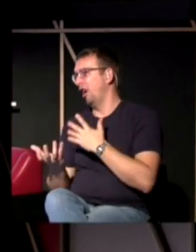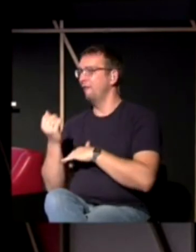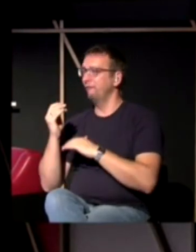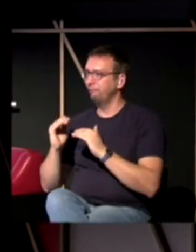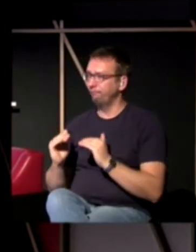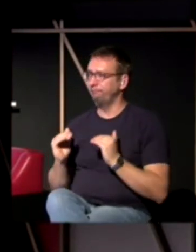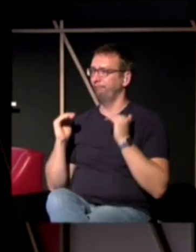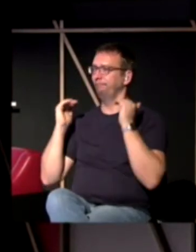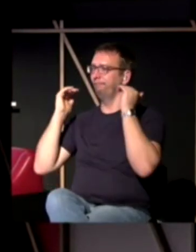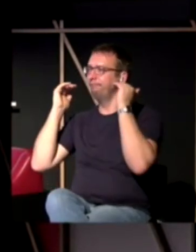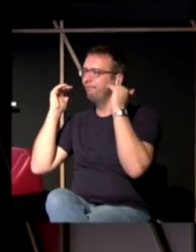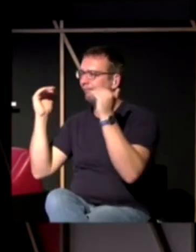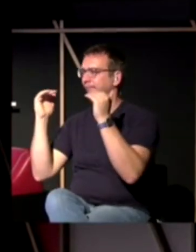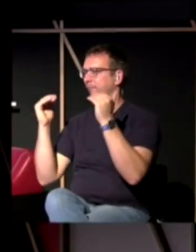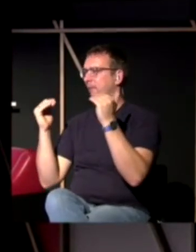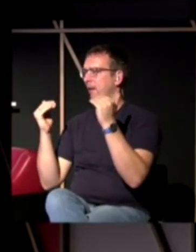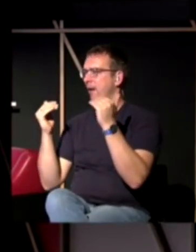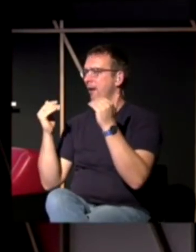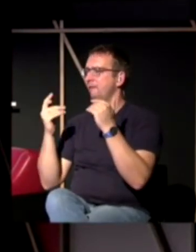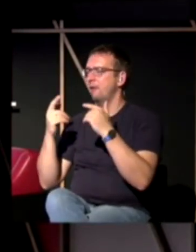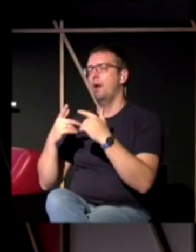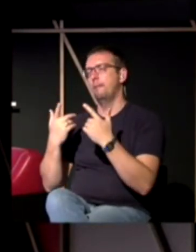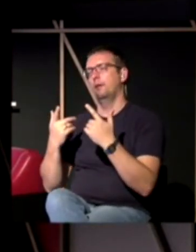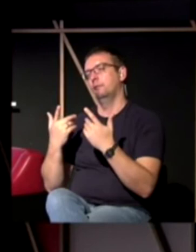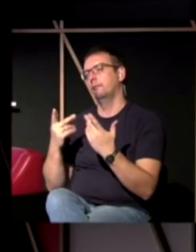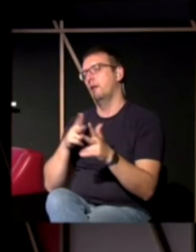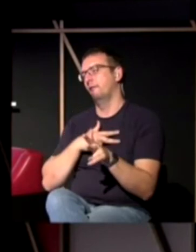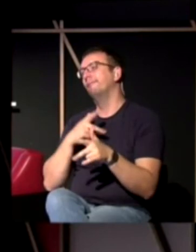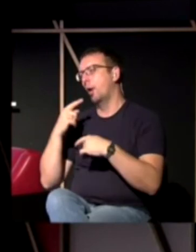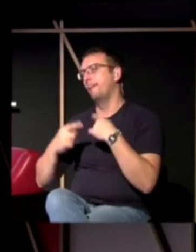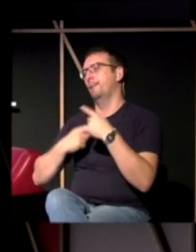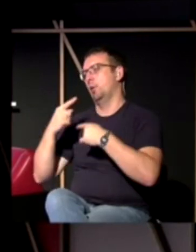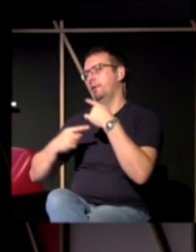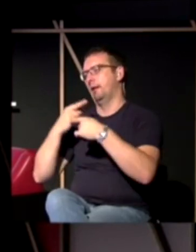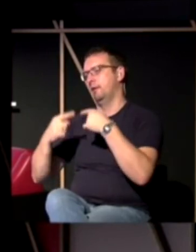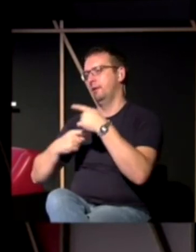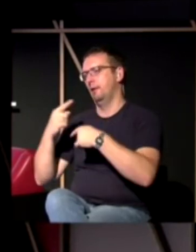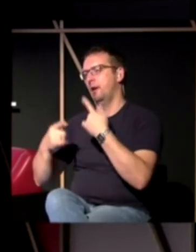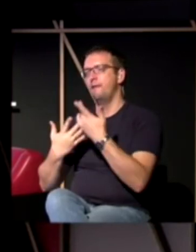вопрос действительно себе на заметку взять и попробовать это сделать. Спасибо.